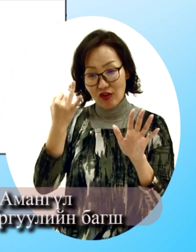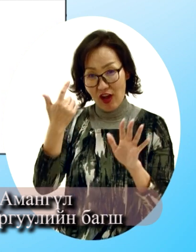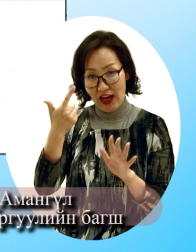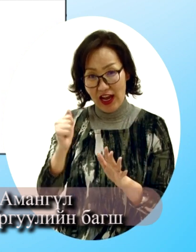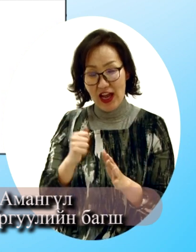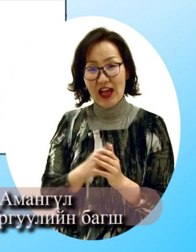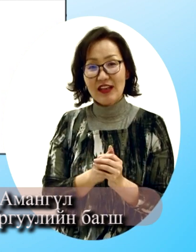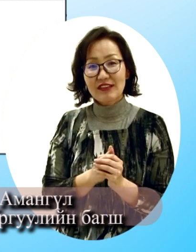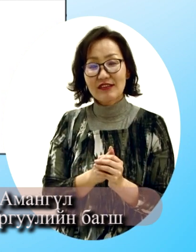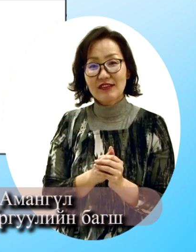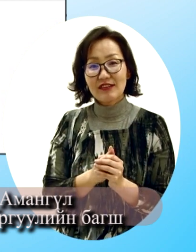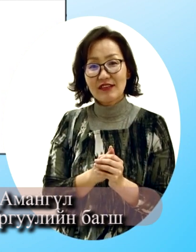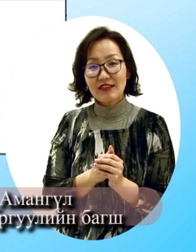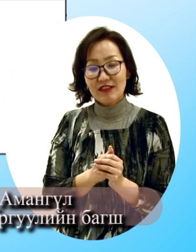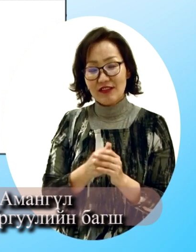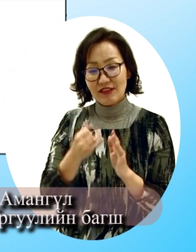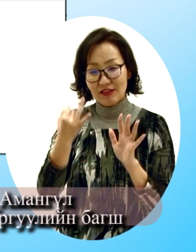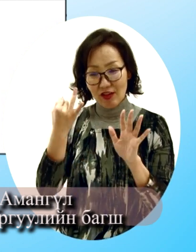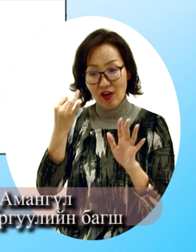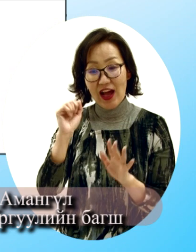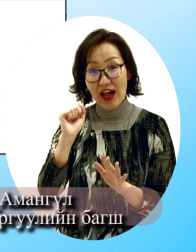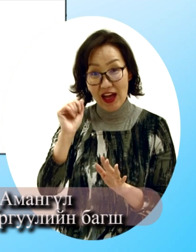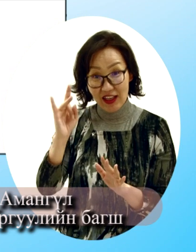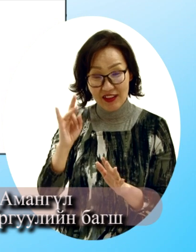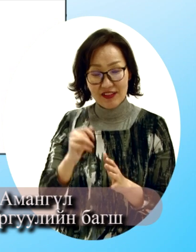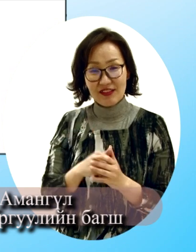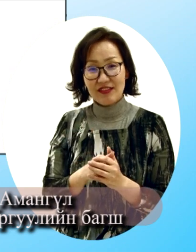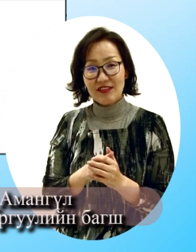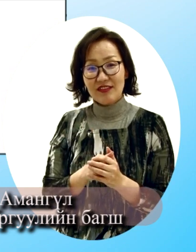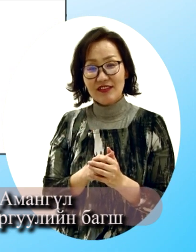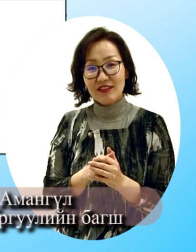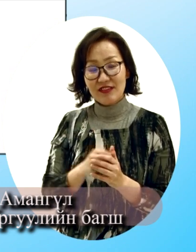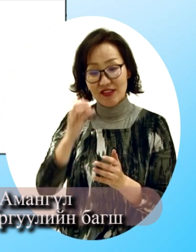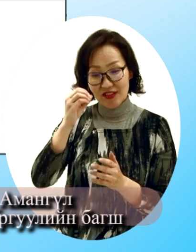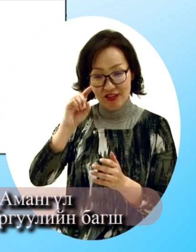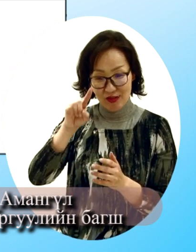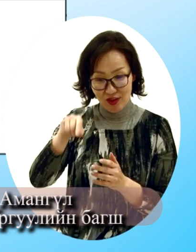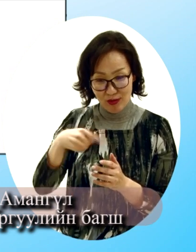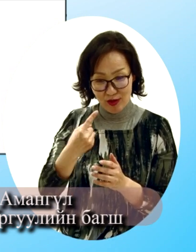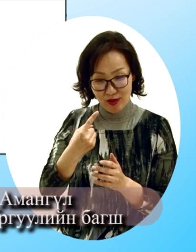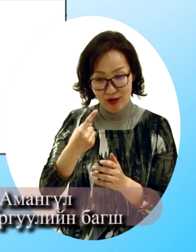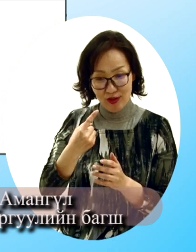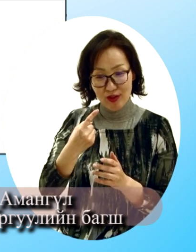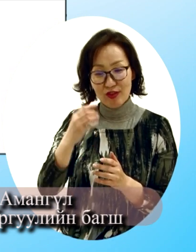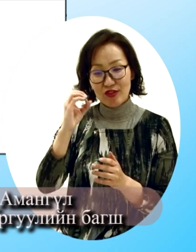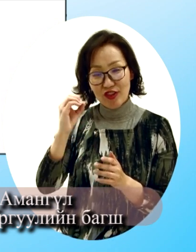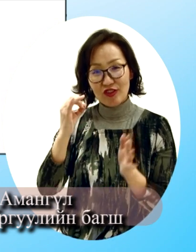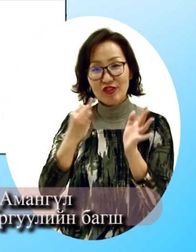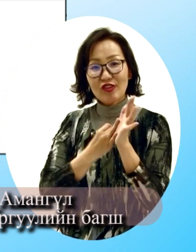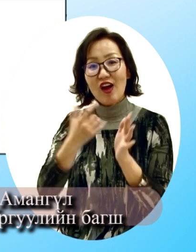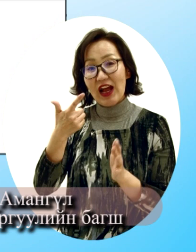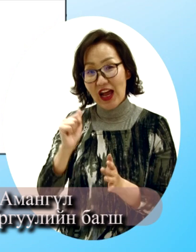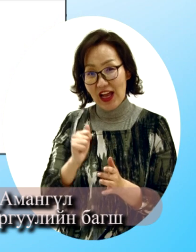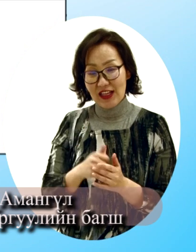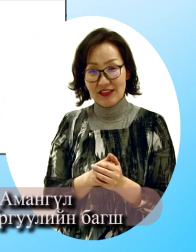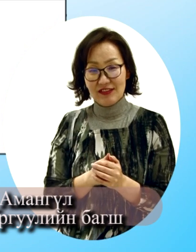0,10-нан 7 гектар, 7 гектар, 7 ар, 0,100-ден 7 гектар. 1